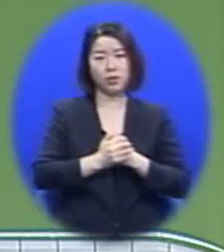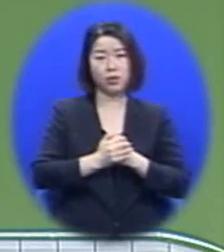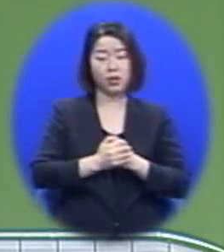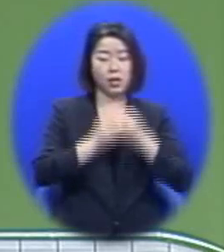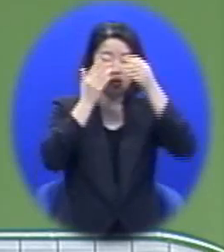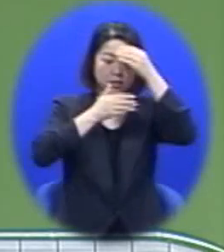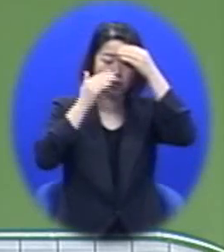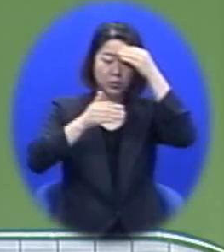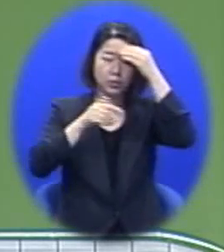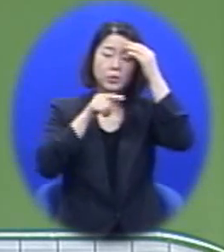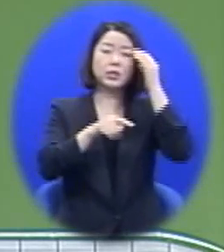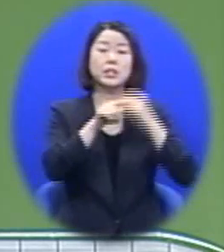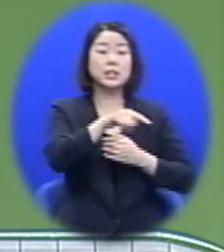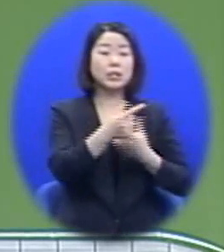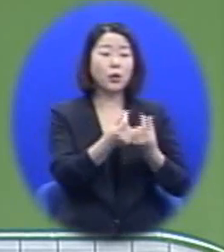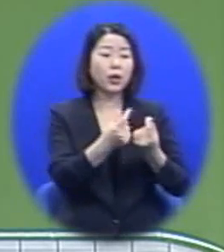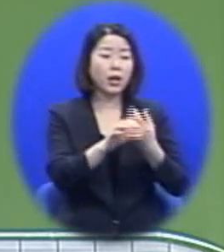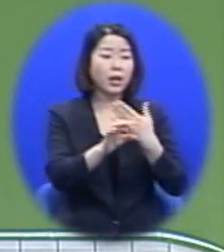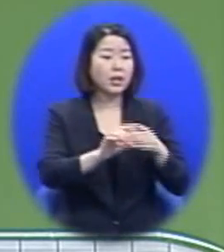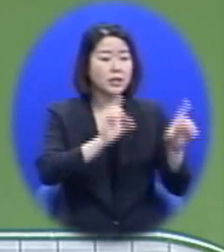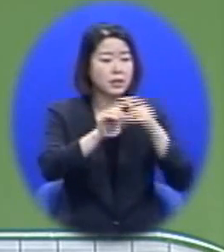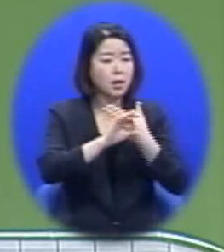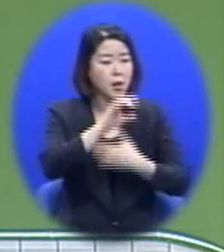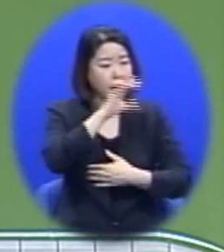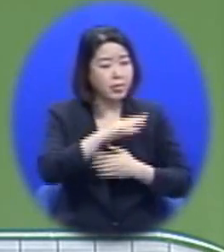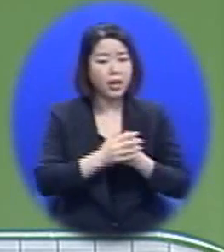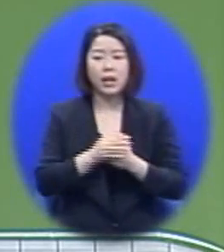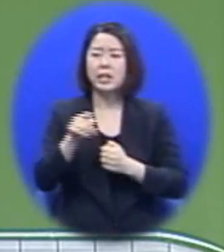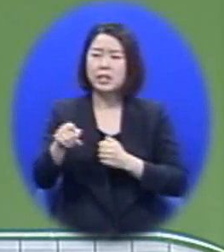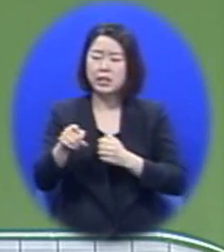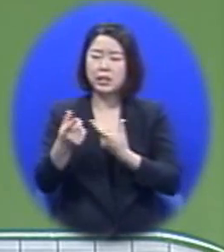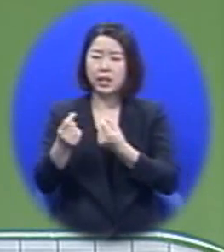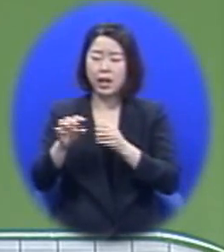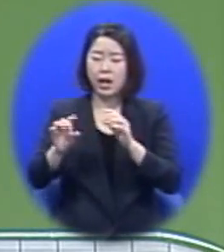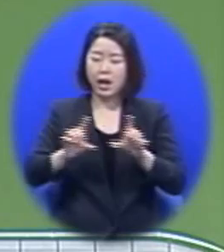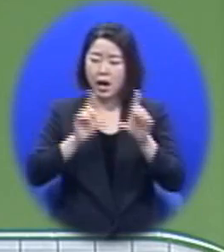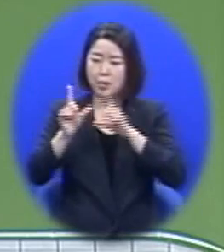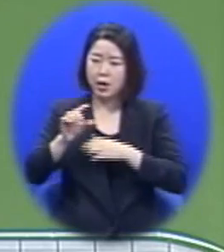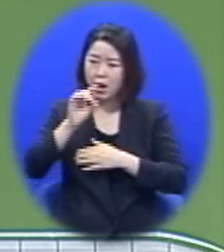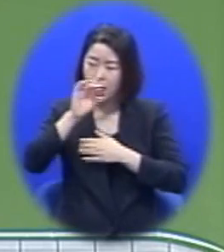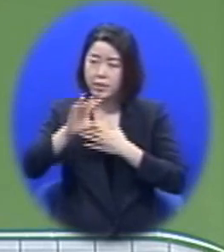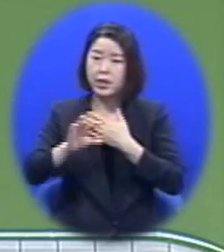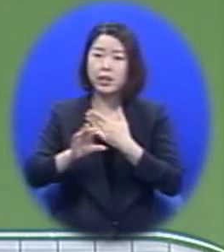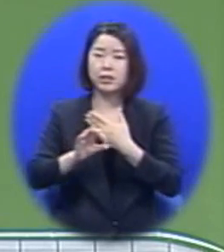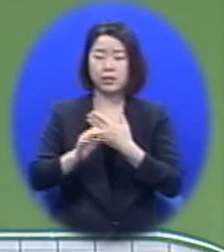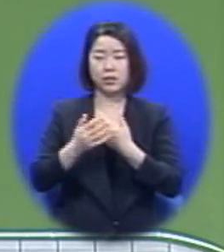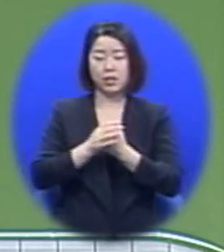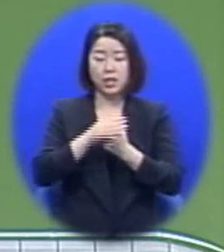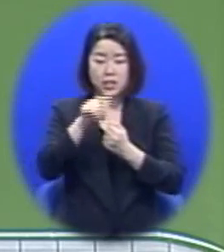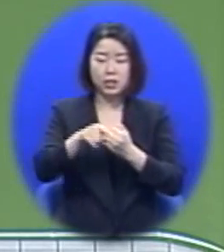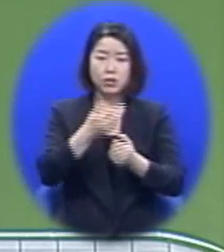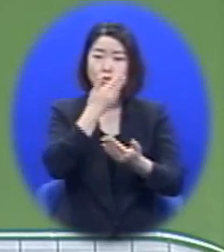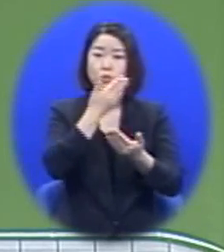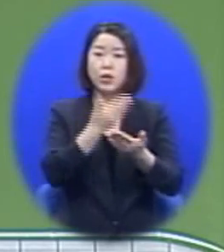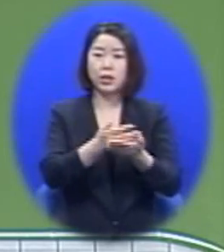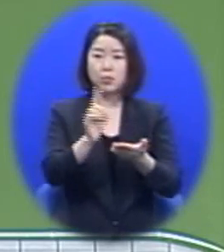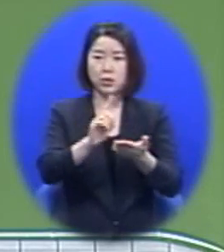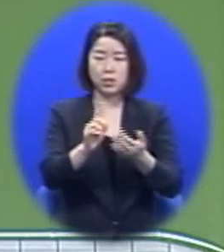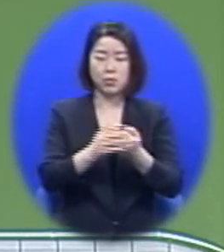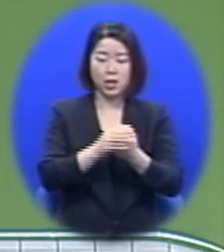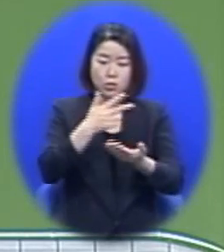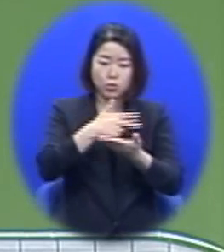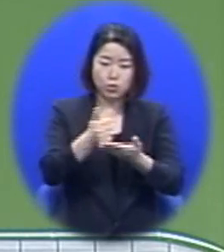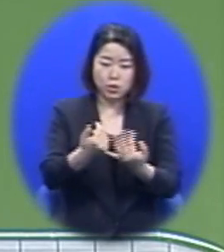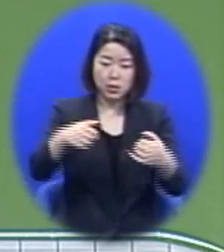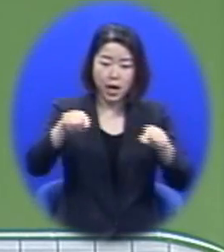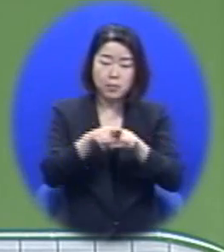성도들이 이렇게 하면 안 되는데, 이렇게 하면 안 되는데 하는 것 중에 제일 중요한 것이요, 주님이 진짜 함께 하시는 것을 안 믿는